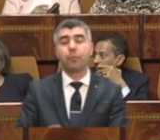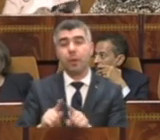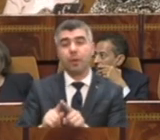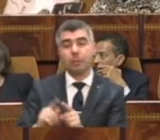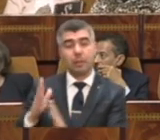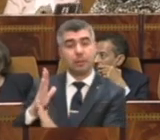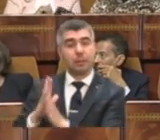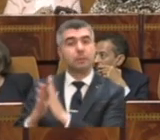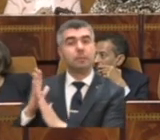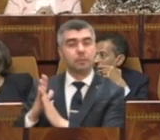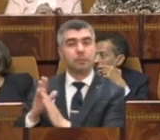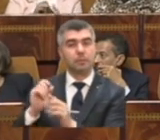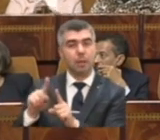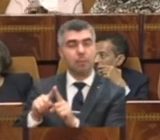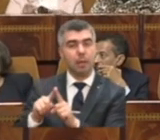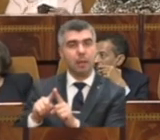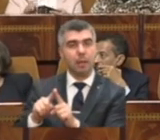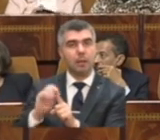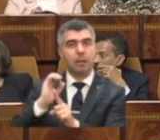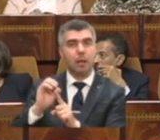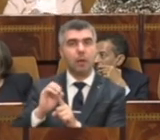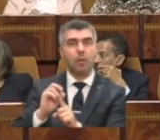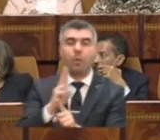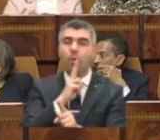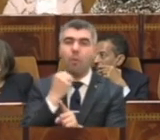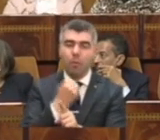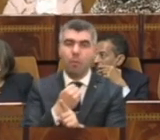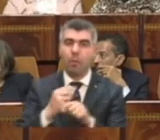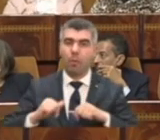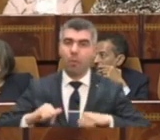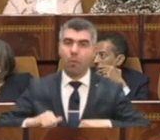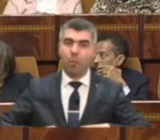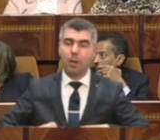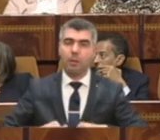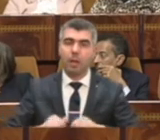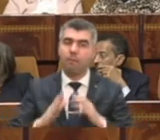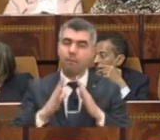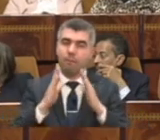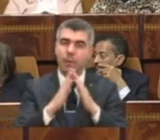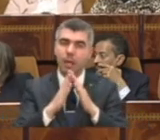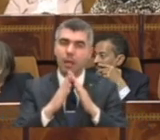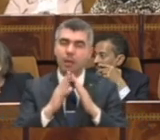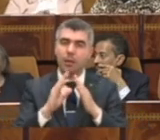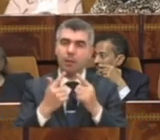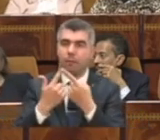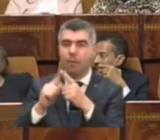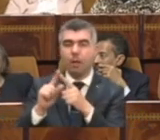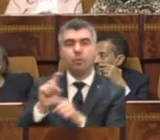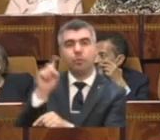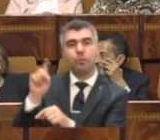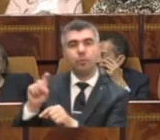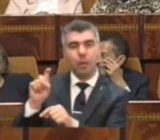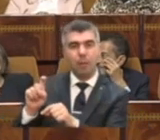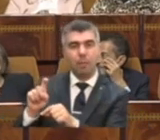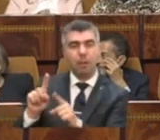الاستقلال الدولة أو بالأحرى وزارة السكنة وبعض الجامعات الترابية حدثت واحد